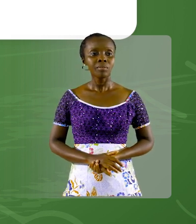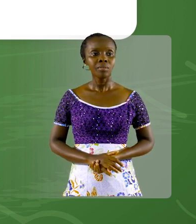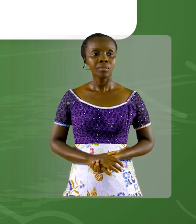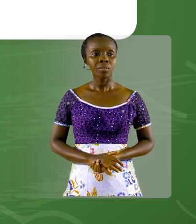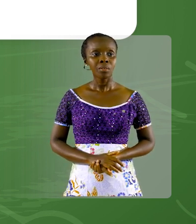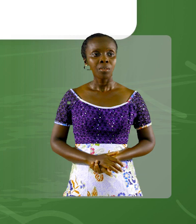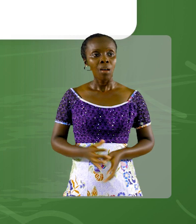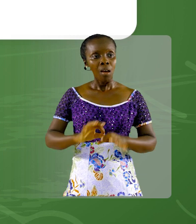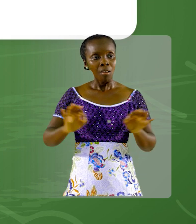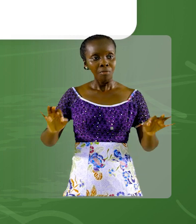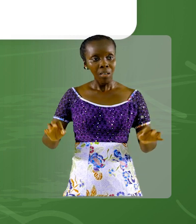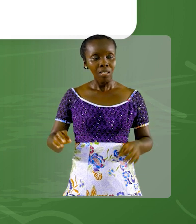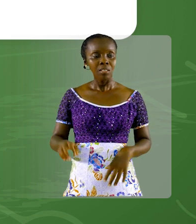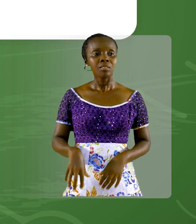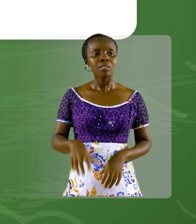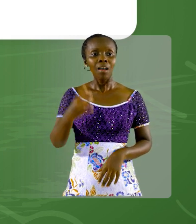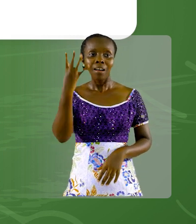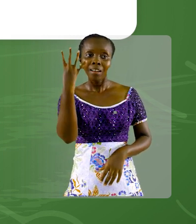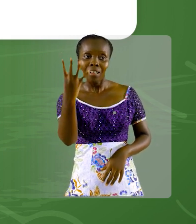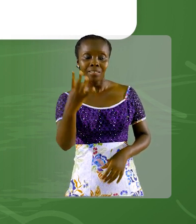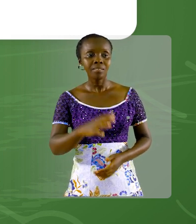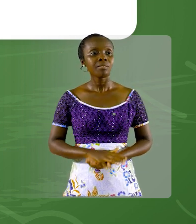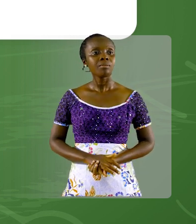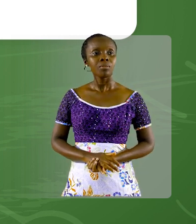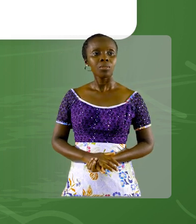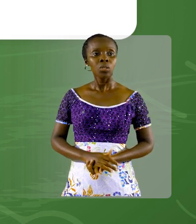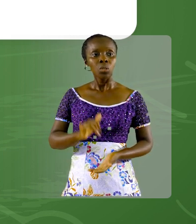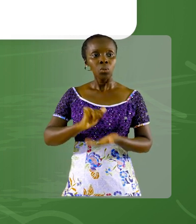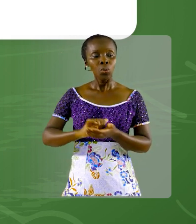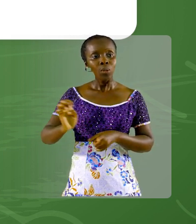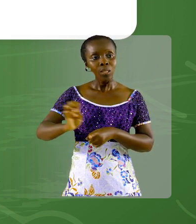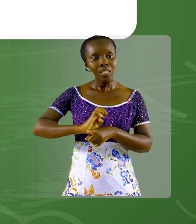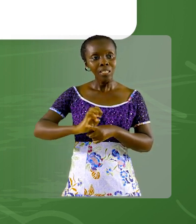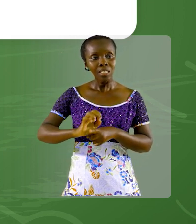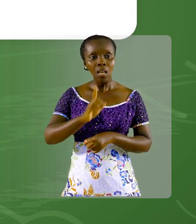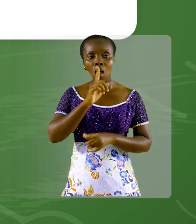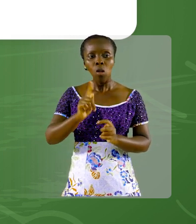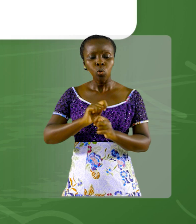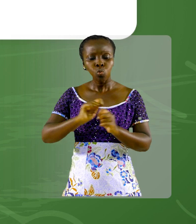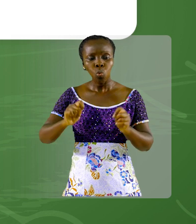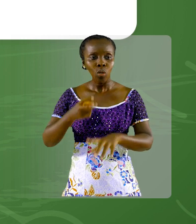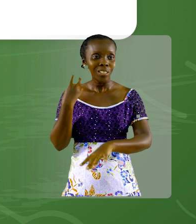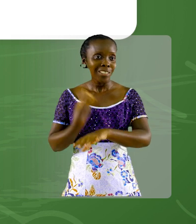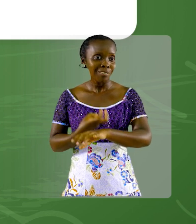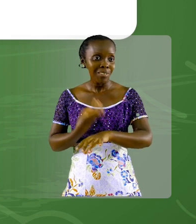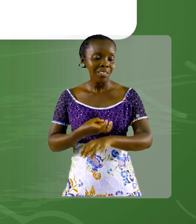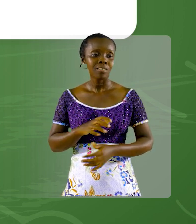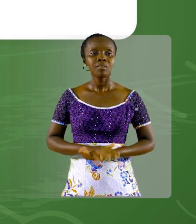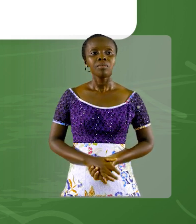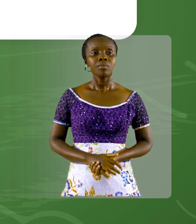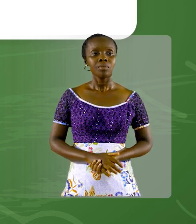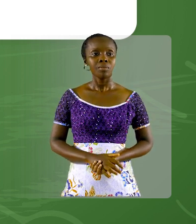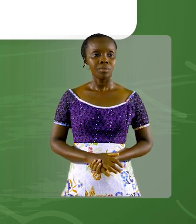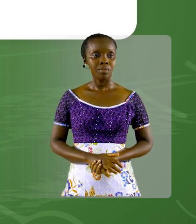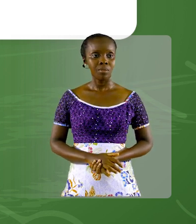La phrase numéro 5. Cet exercice est trop difficile. Nous